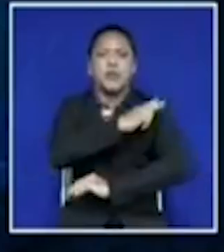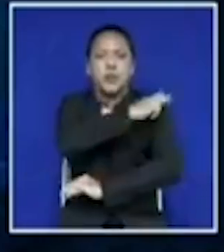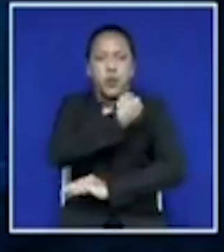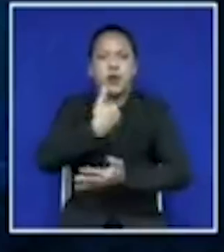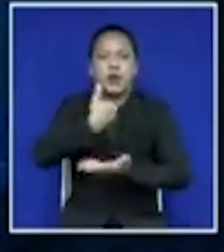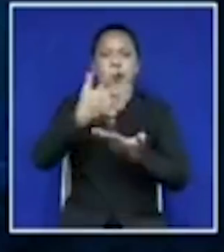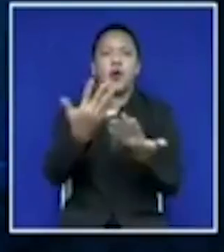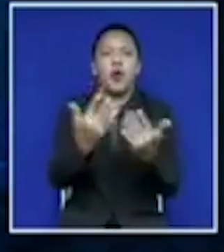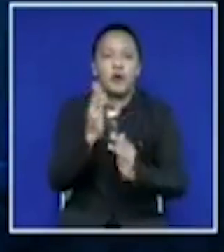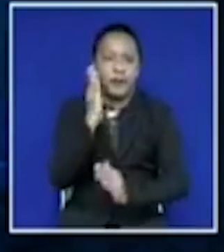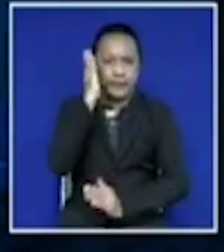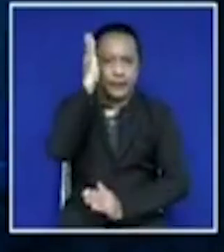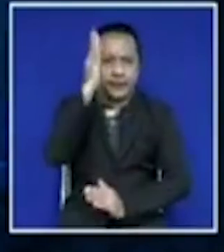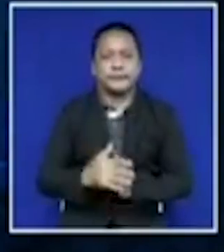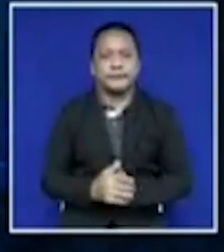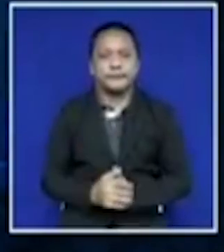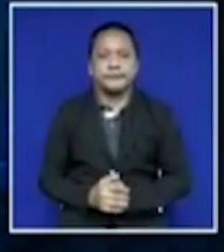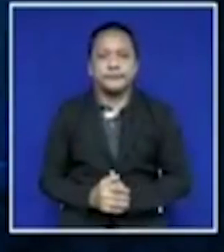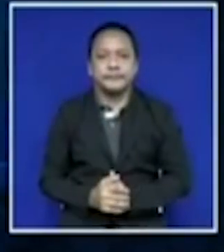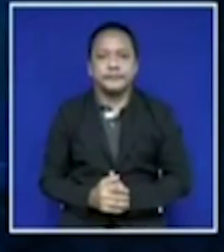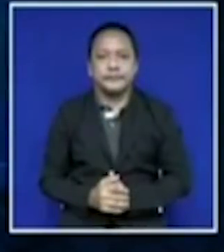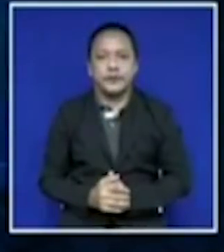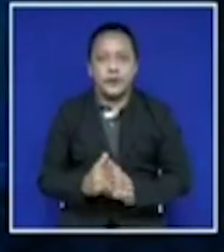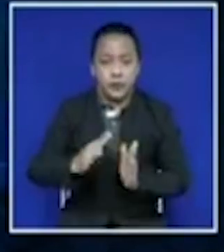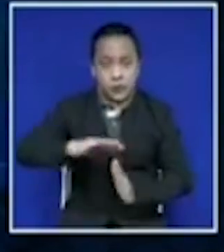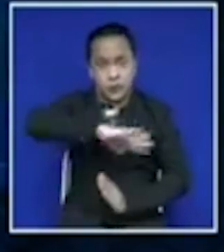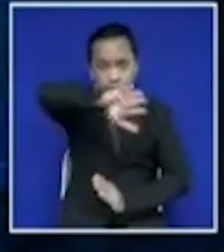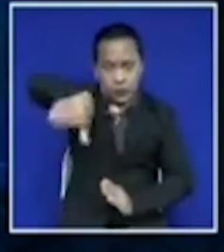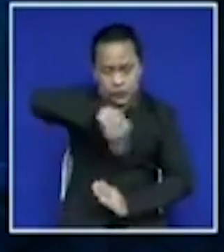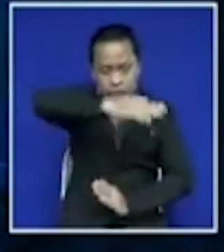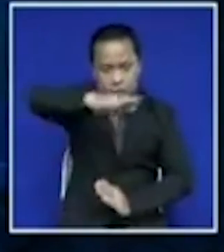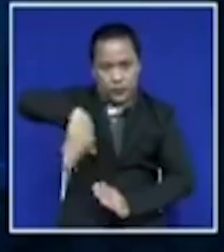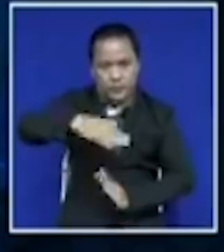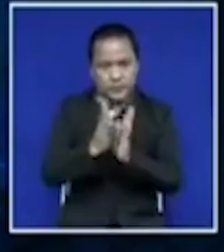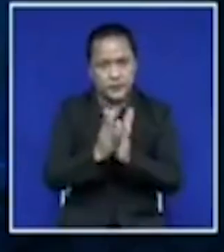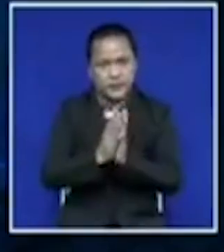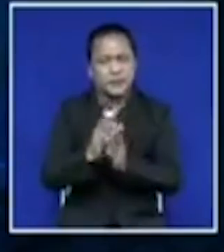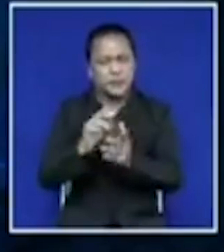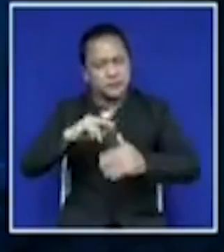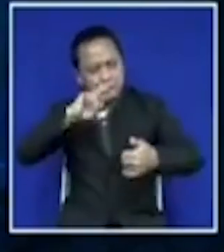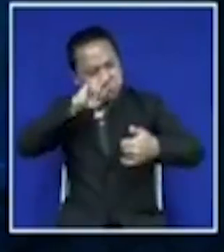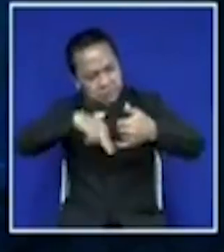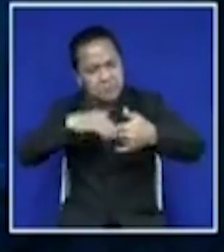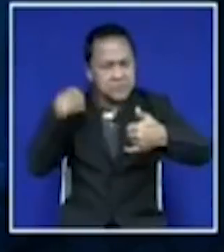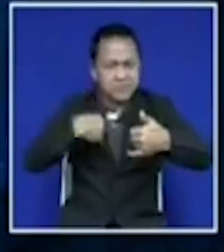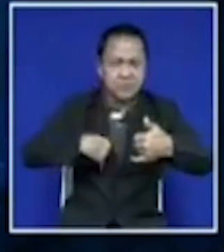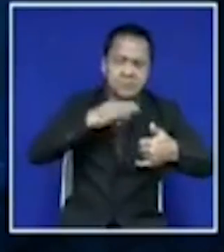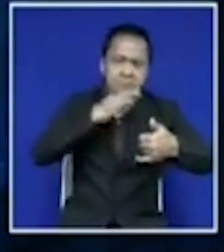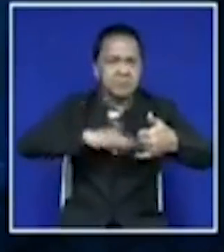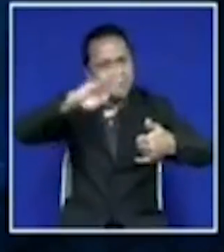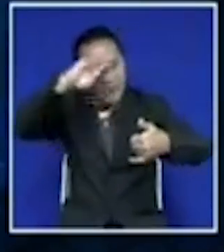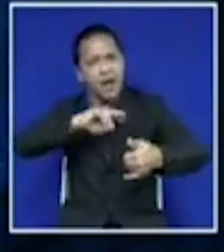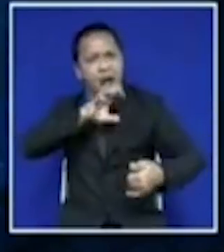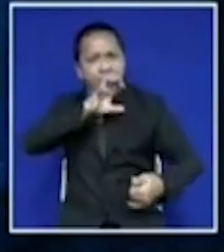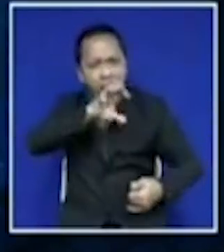ในช่วงต่อจากนี้อีกทีหนึ่งนะครับโดยส่วนใหญ่แล้วก็มีทั้งมีอาการและก็ไม่มีอาการมีอาการ